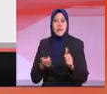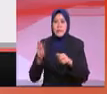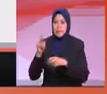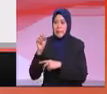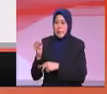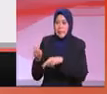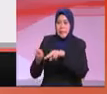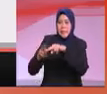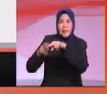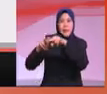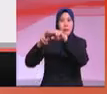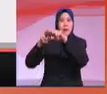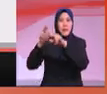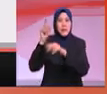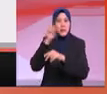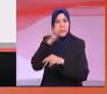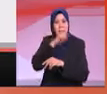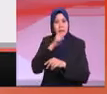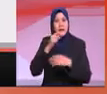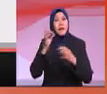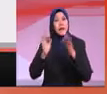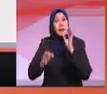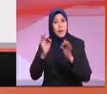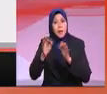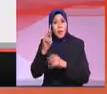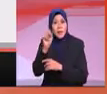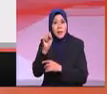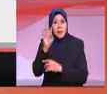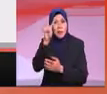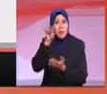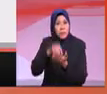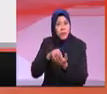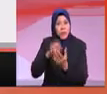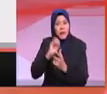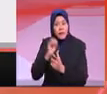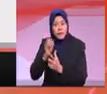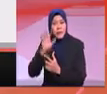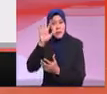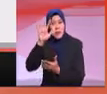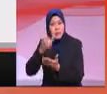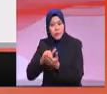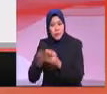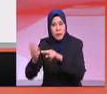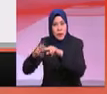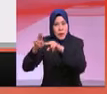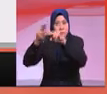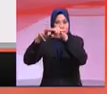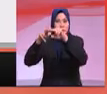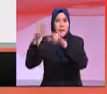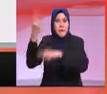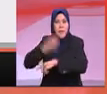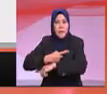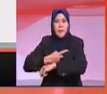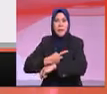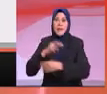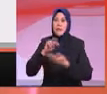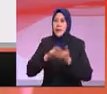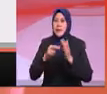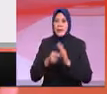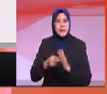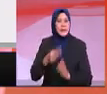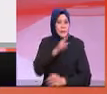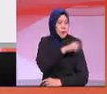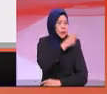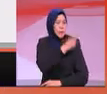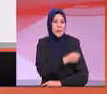melonjak secara mendadak. Kalau kes melonjak sampai 4,000 ataupun 5,000 kes seharian, jadi kemampuan hospital